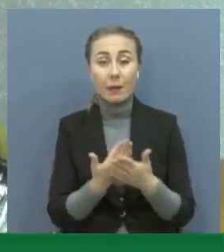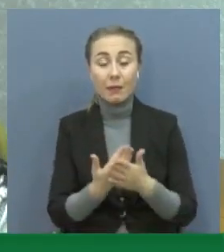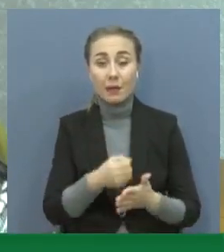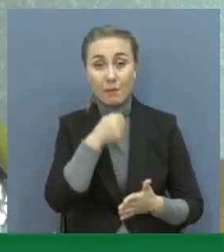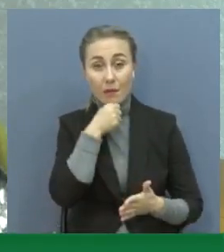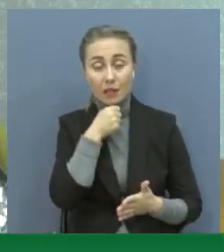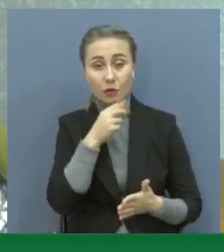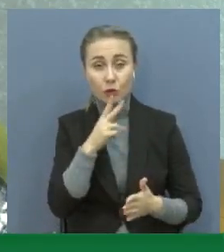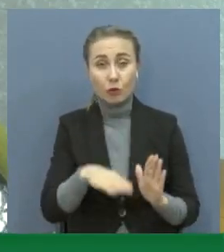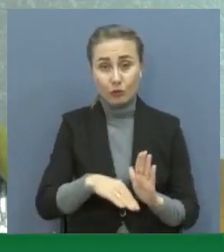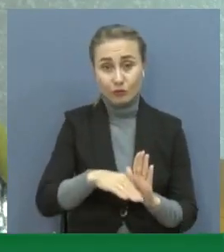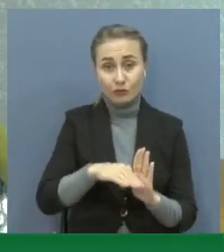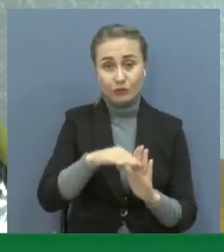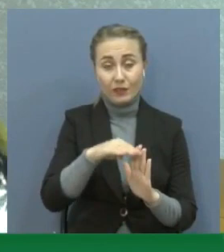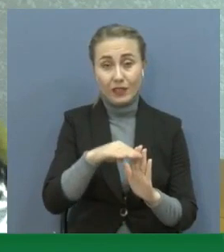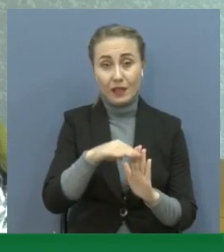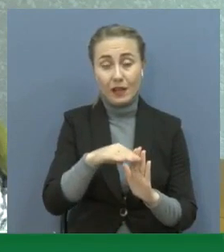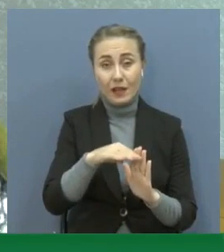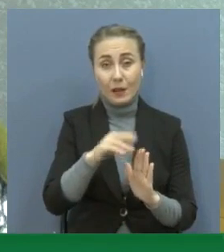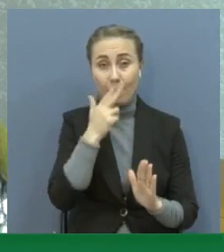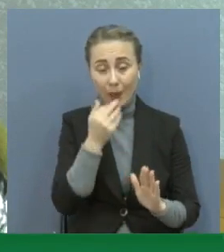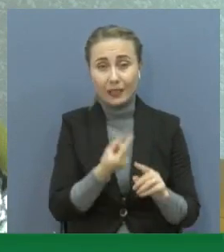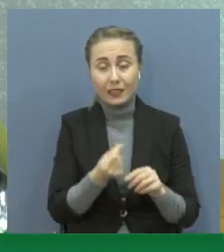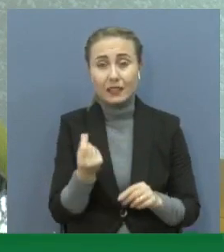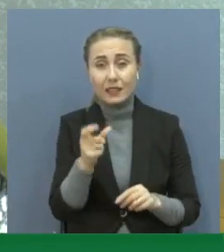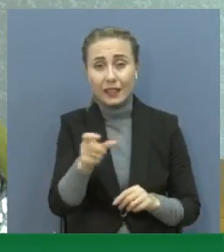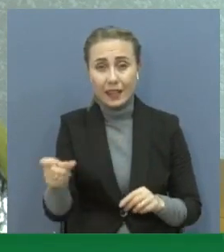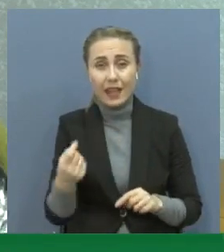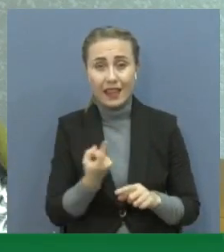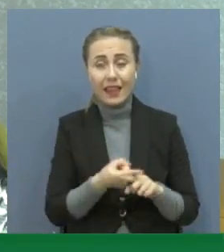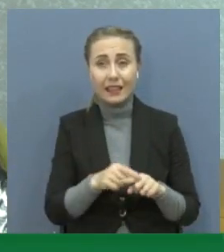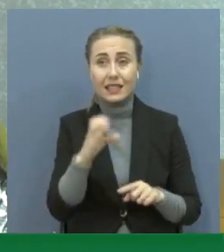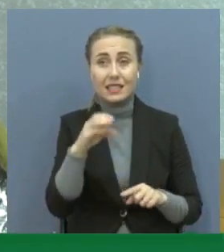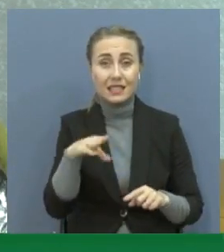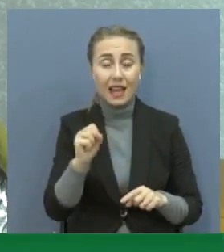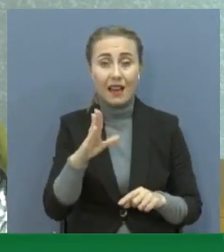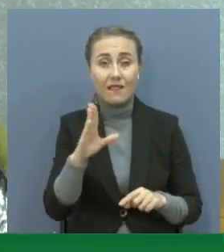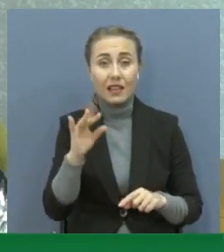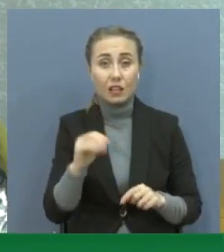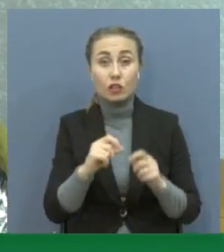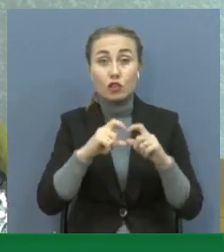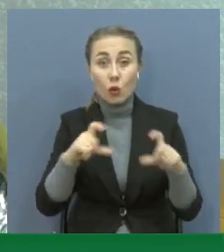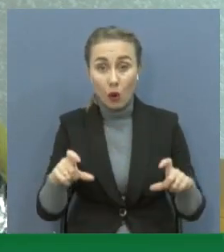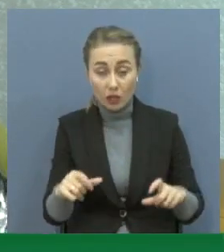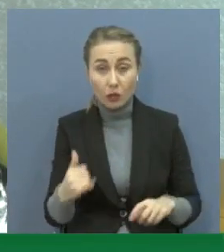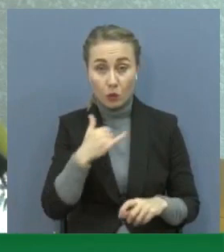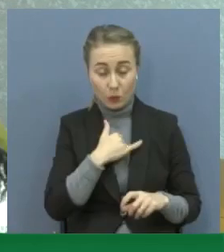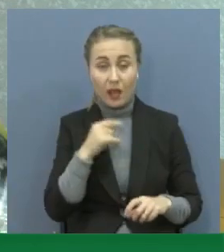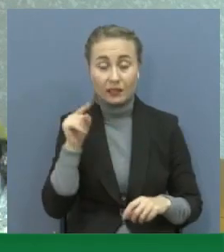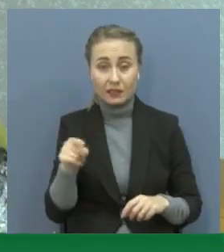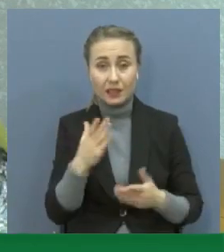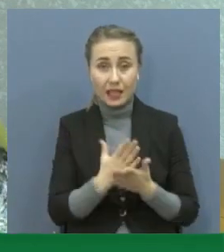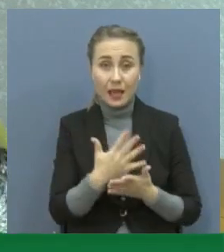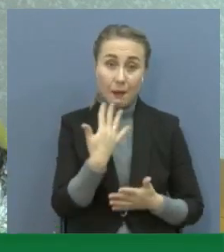именно вот моих клиентов, которые я знаю, это ставки. Школьники у нас ставят ставки, например,